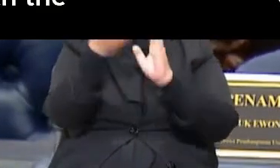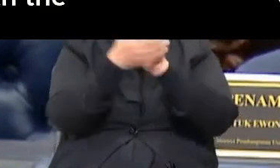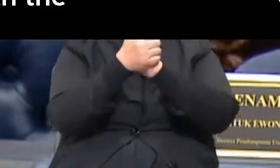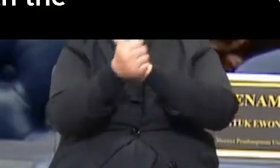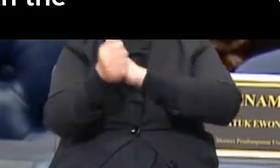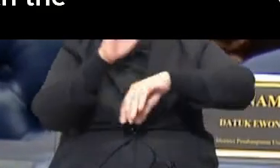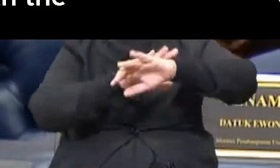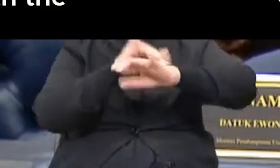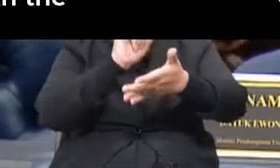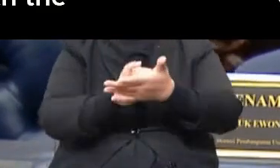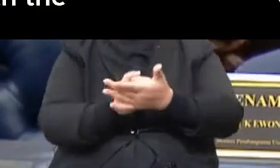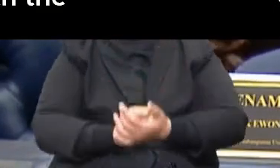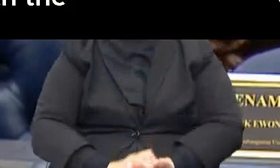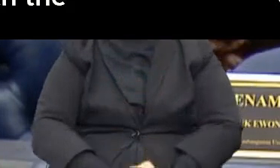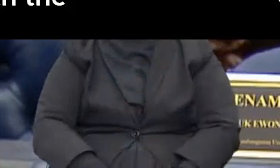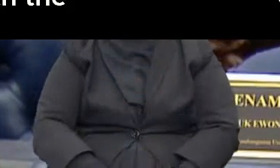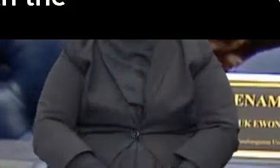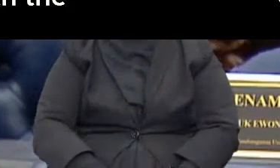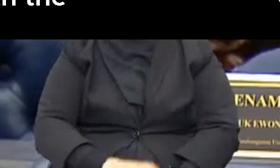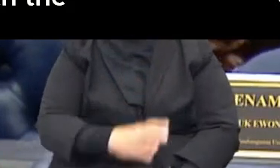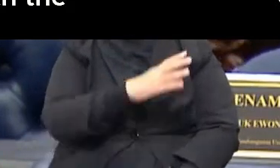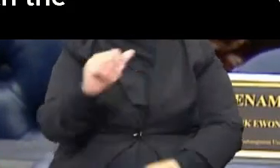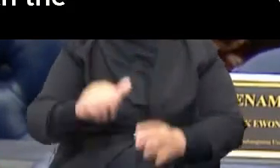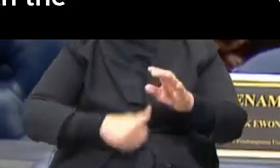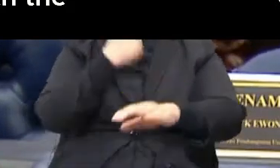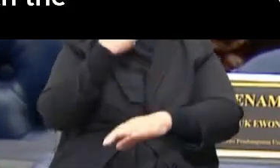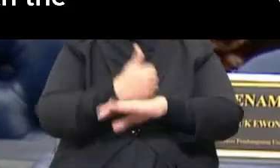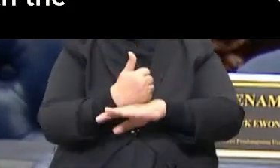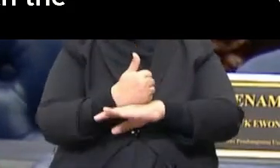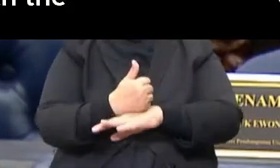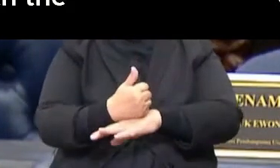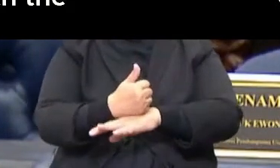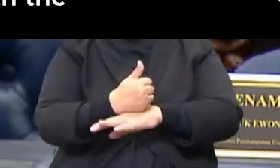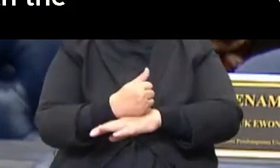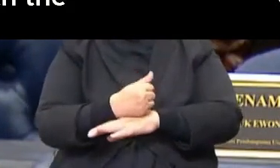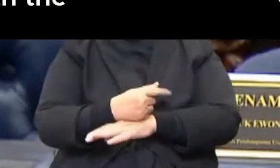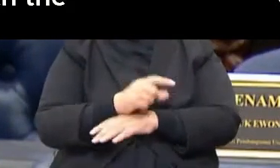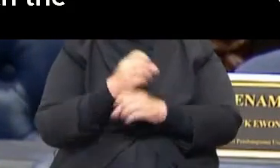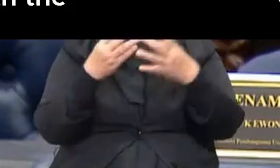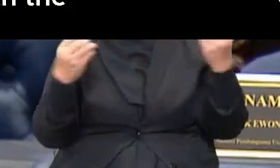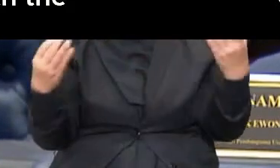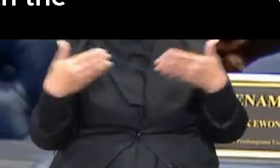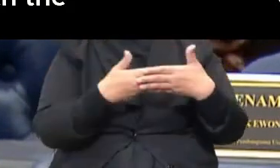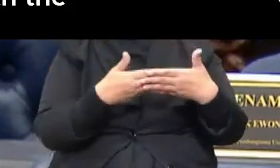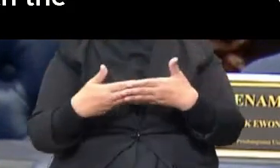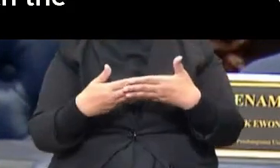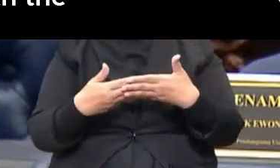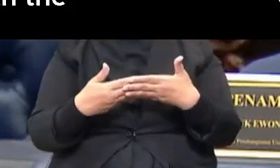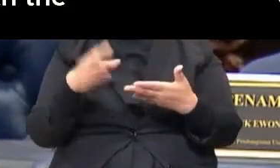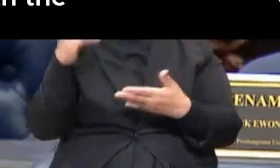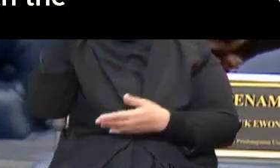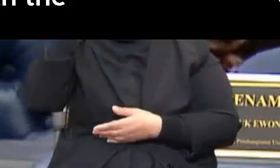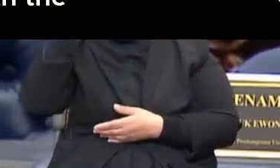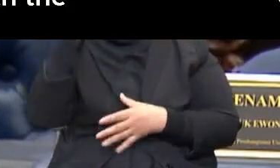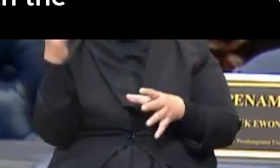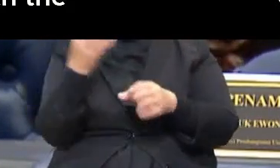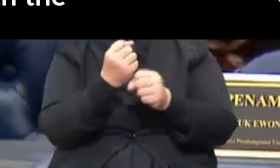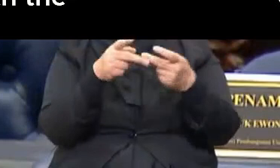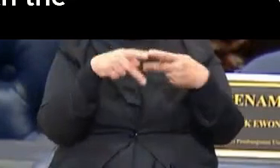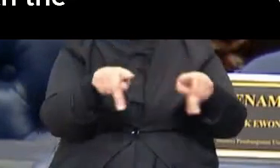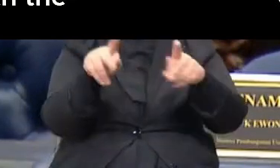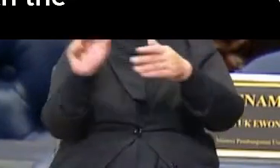pada ketika itu. Dengan tertubuhnya UITM, lebih ramai anak-anak bumiputra memperoleh